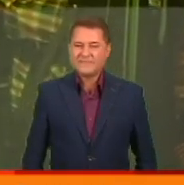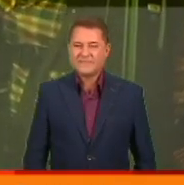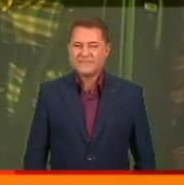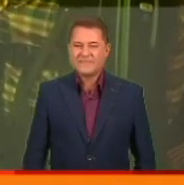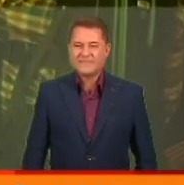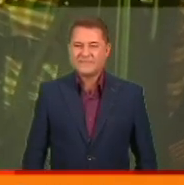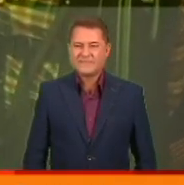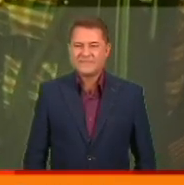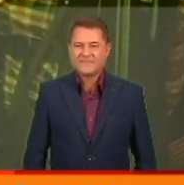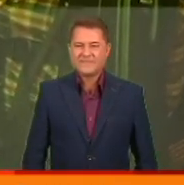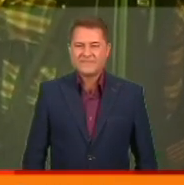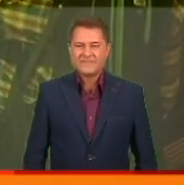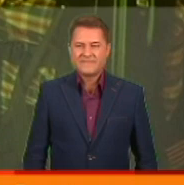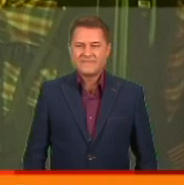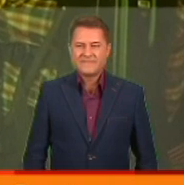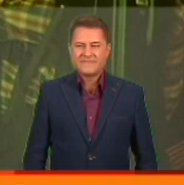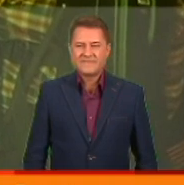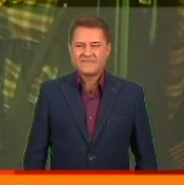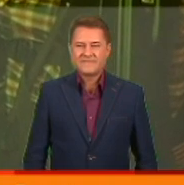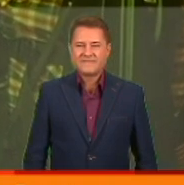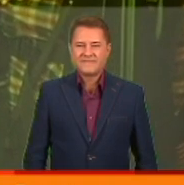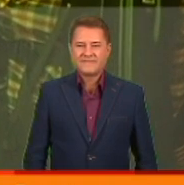Приготовились, камера, але пішло трошки.